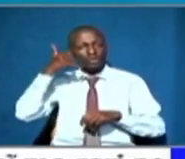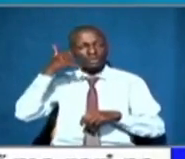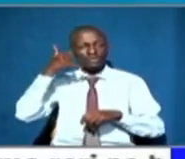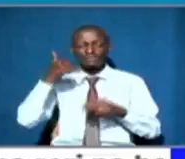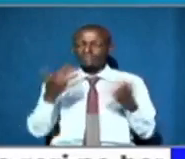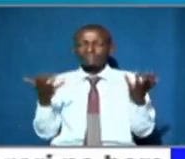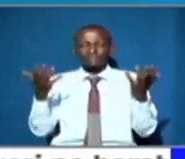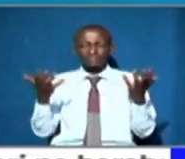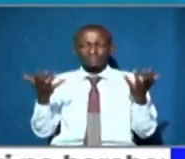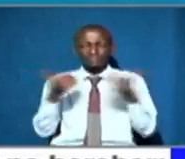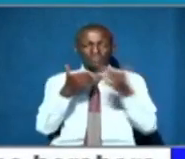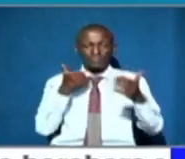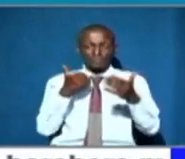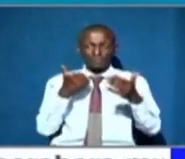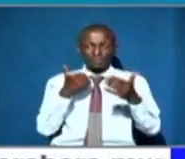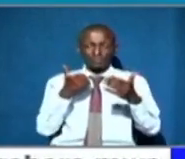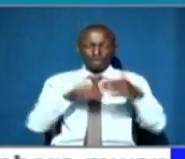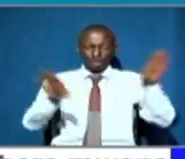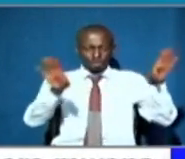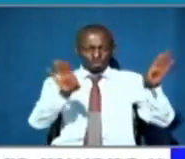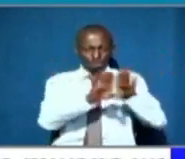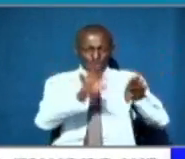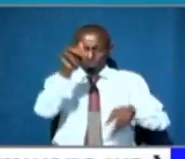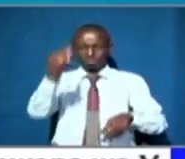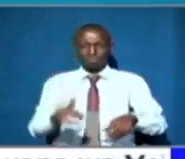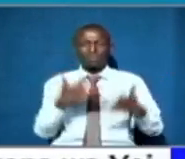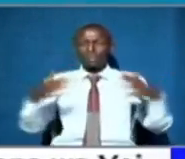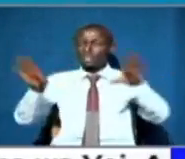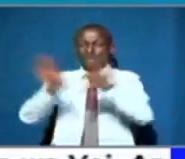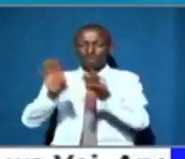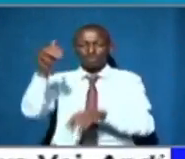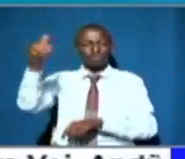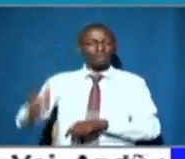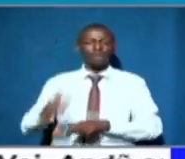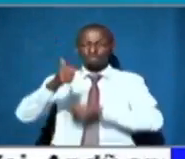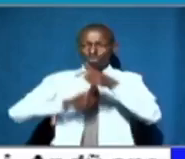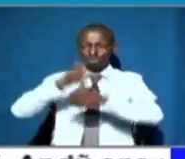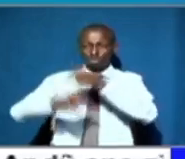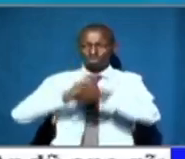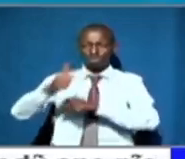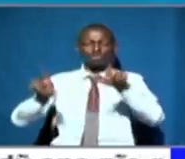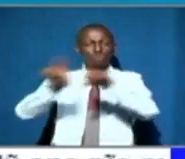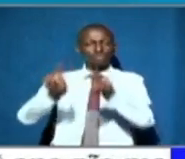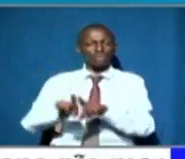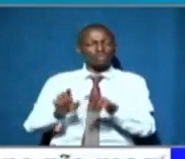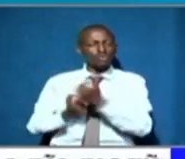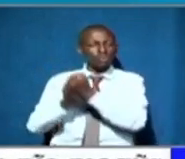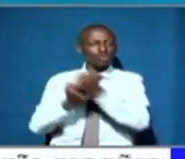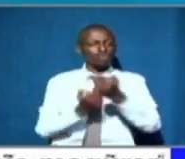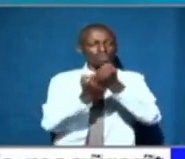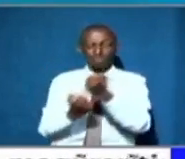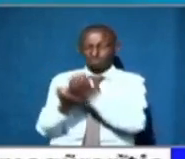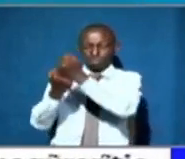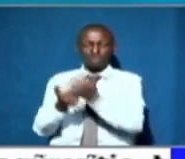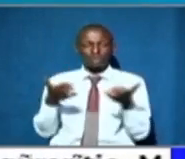kogo wego ria weka garele kota hii geto hati ya kedo ke hii geto haa niyoko dhina bere na mashi omega kogo ta